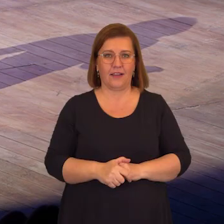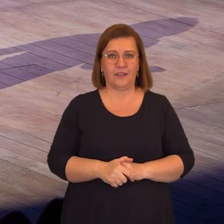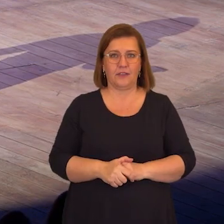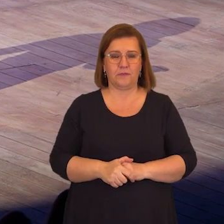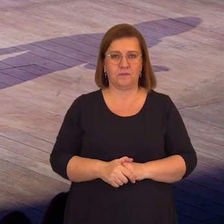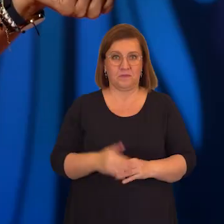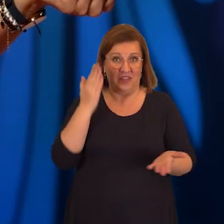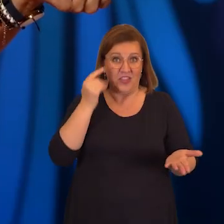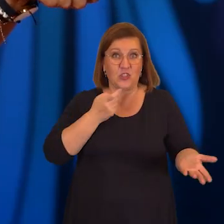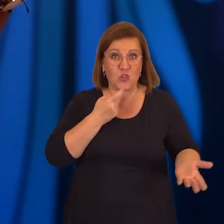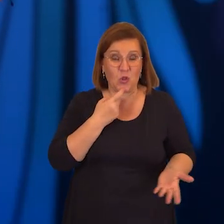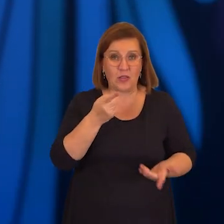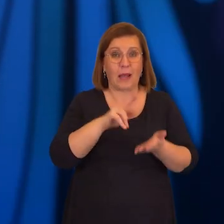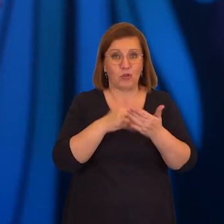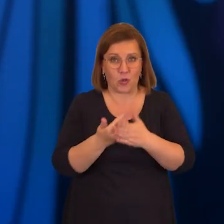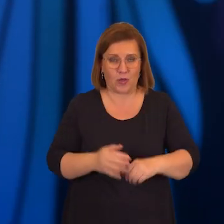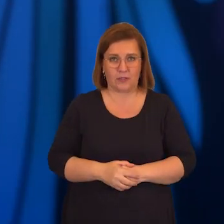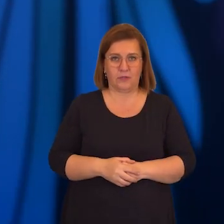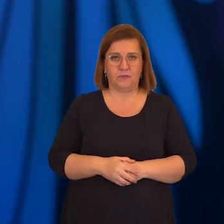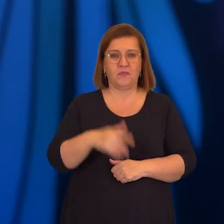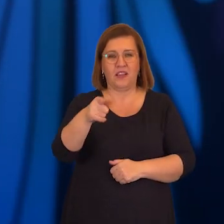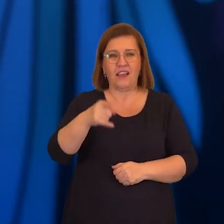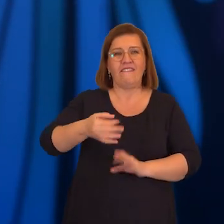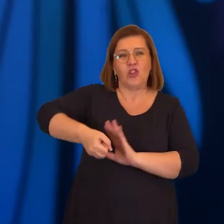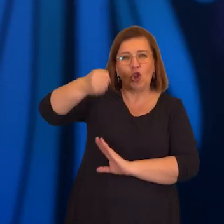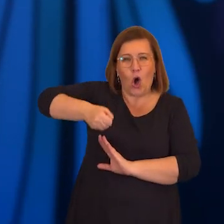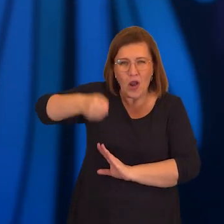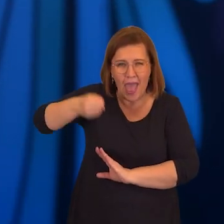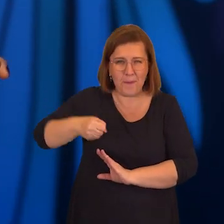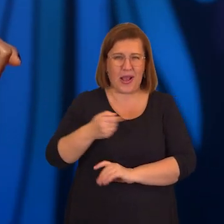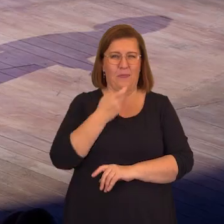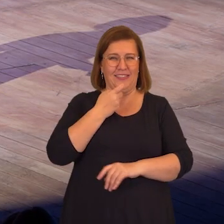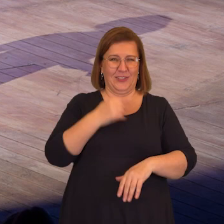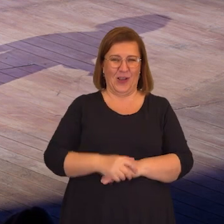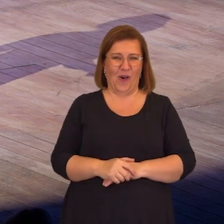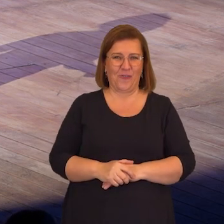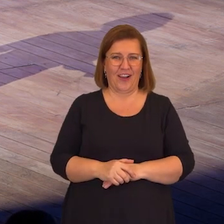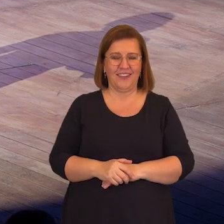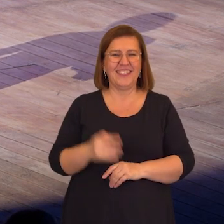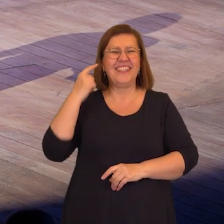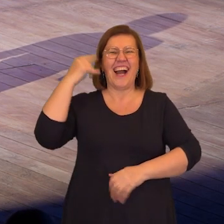czym jesteście? Jesteście folią spożywczą. I właśnie...